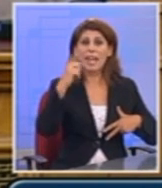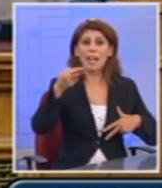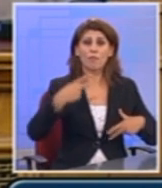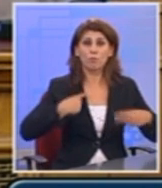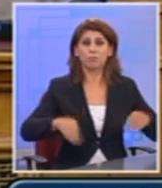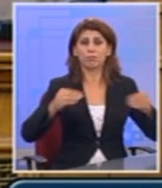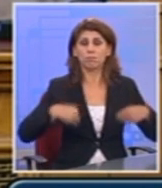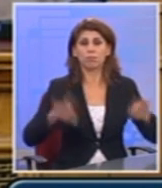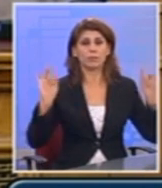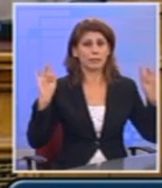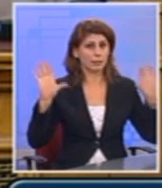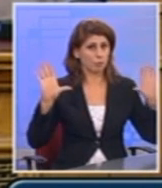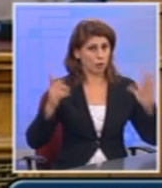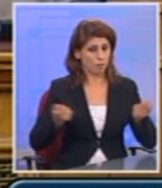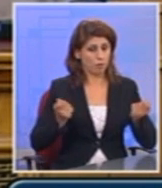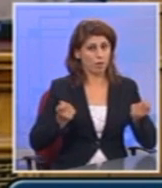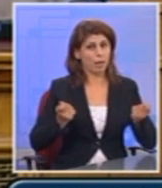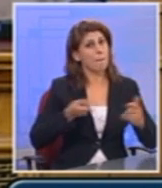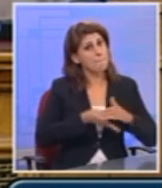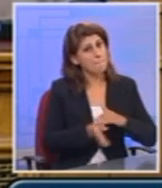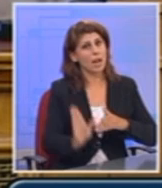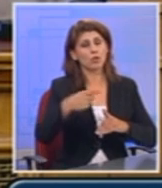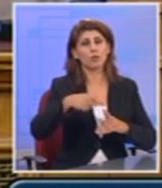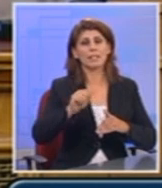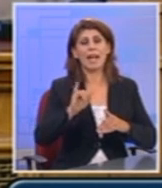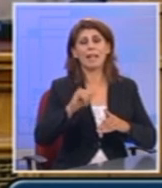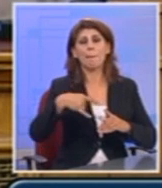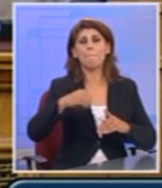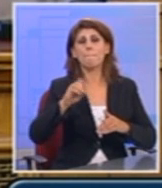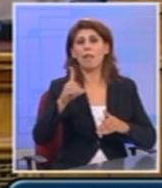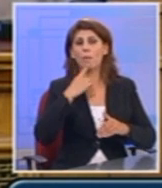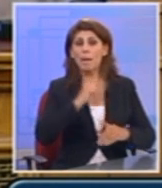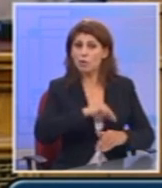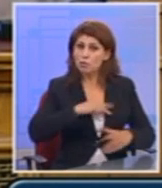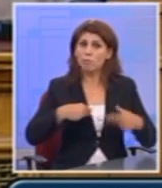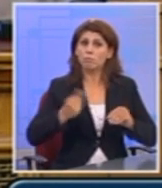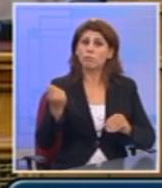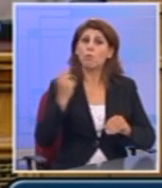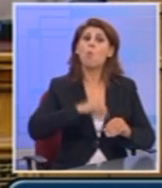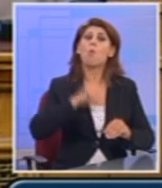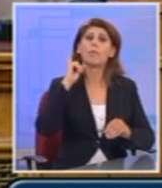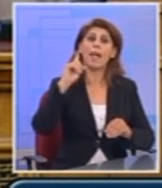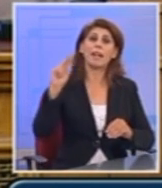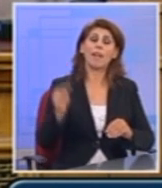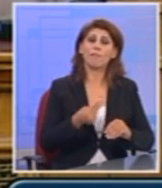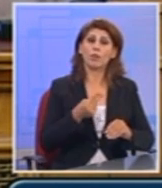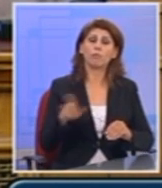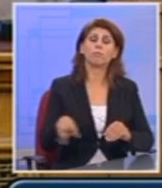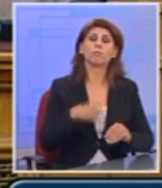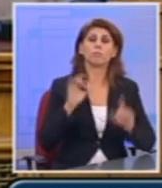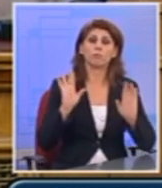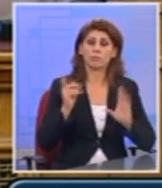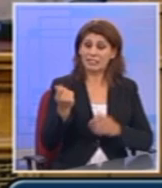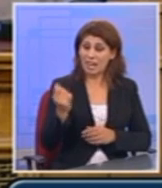εκποιήσεις που διενεργούνται μέσω του ταιπεδ εκποιήσεις της περιουσίας δηλαδή της δημόσιας περιουσίας το